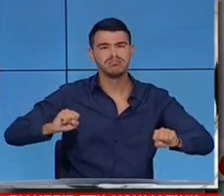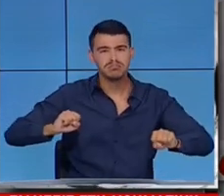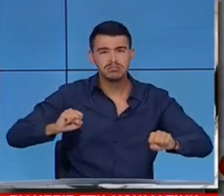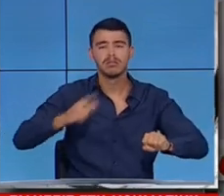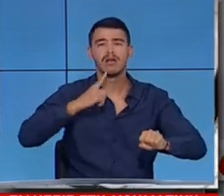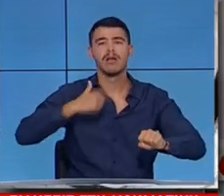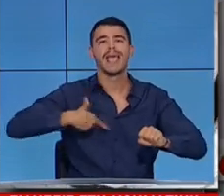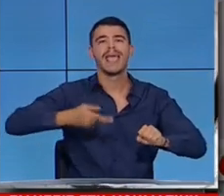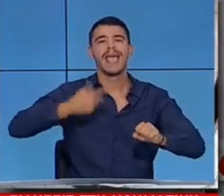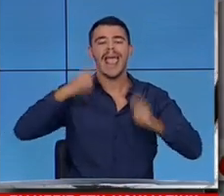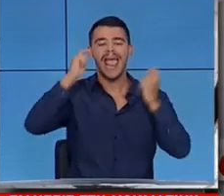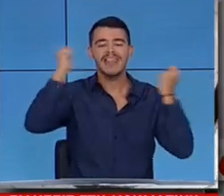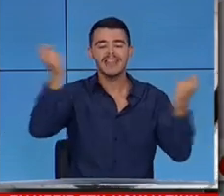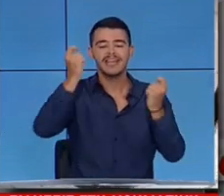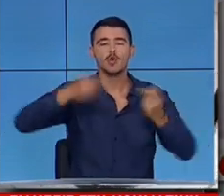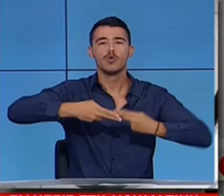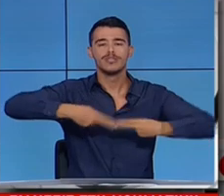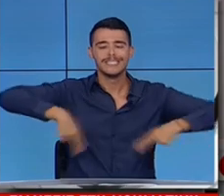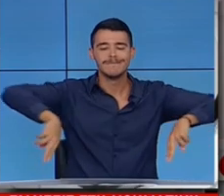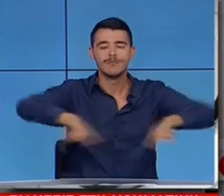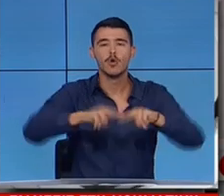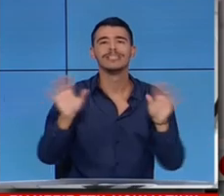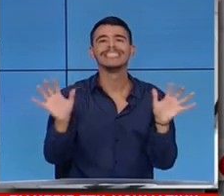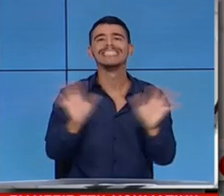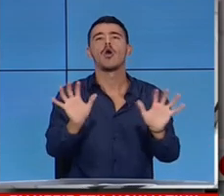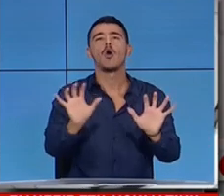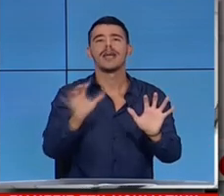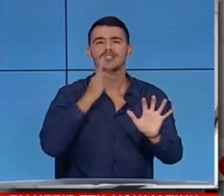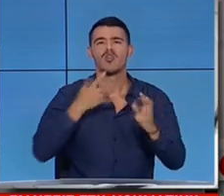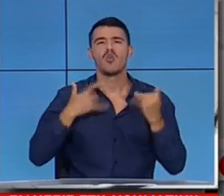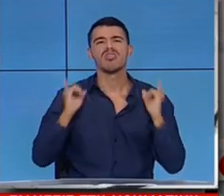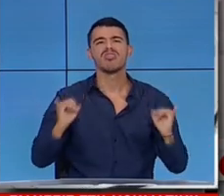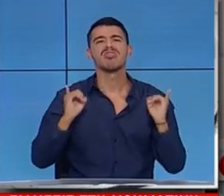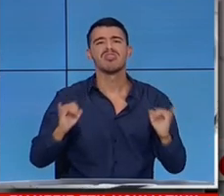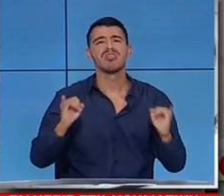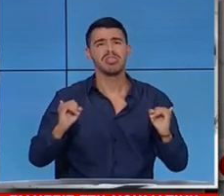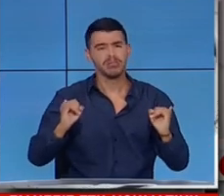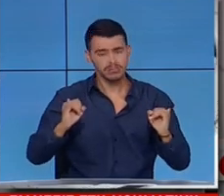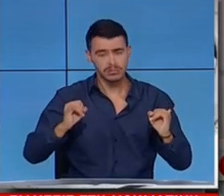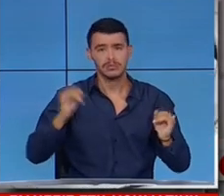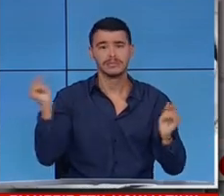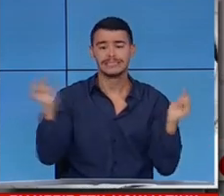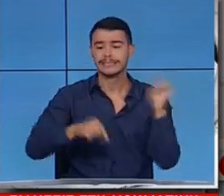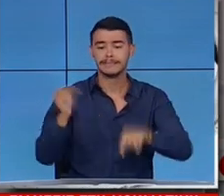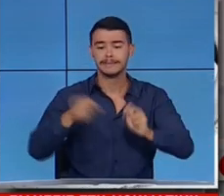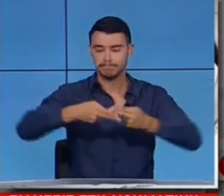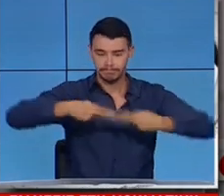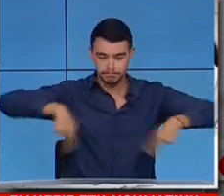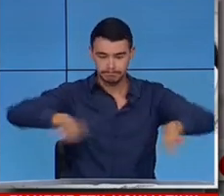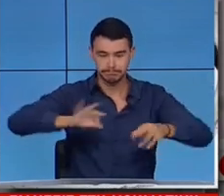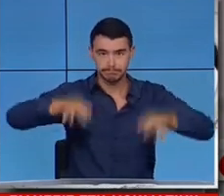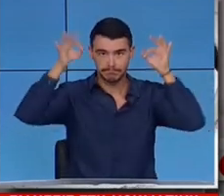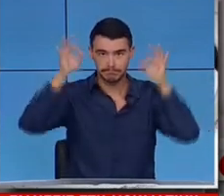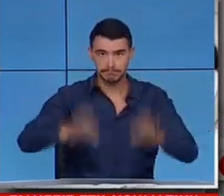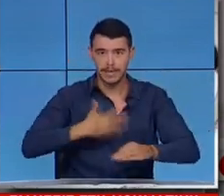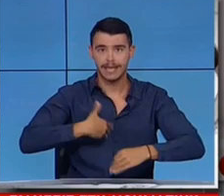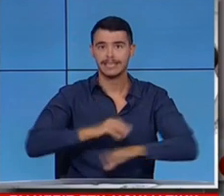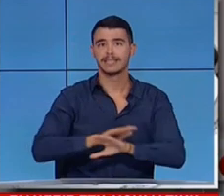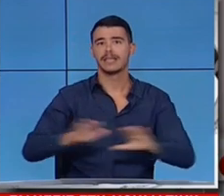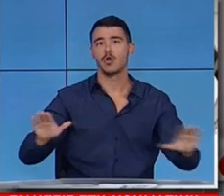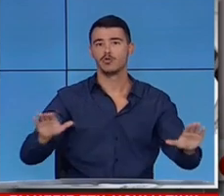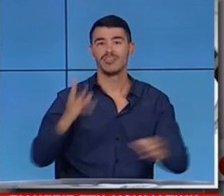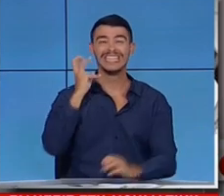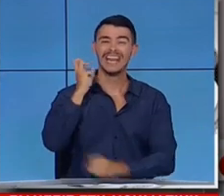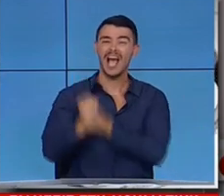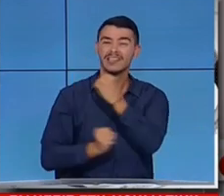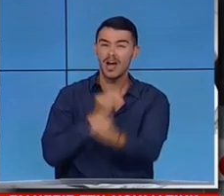οποίου αξίζουν νομίζω και συγχαρητήρια, διότι κλείνει μια περίοδος 30 ετών όπου οι ιδιωτικές τηλεοράσεις λειτουργούσαν χωρίς άδεια